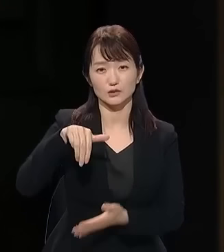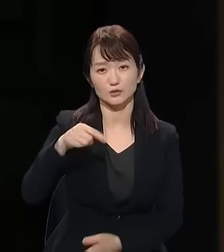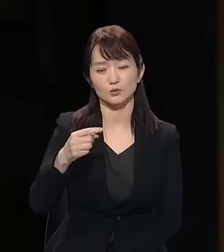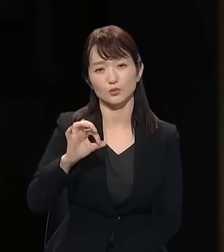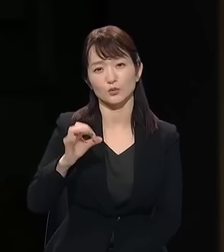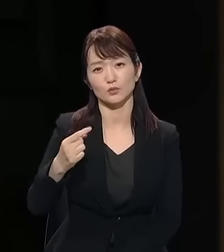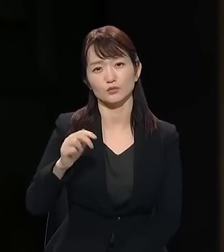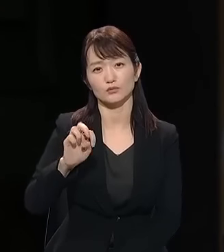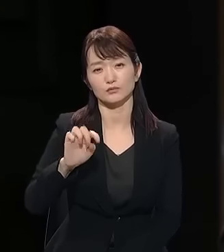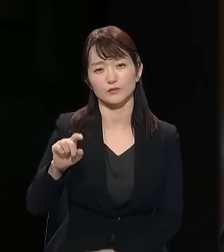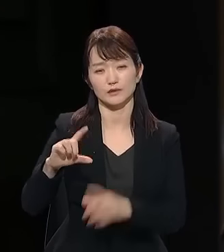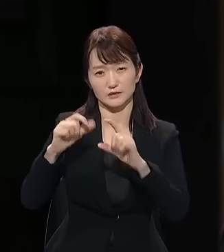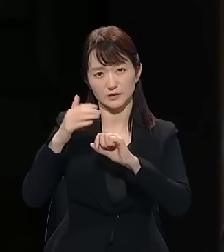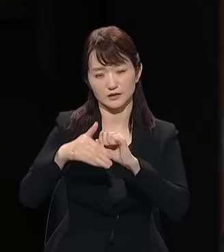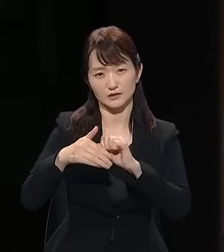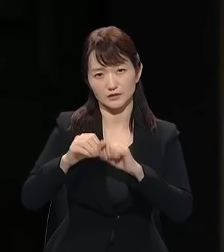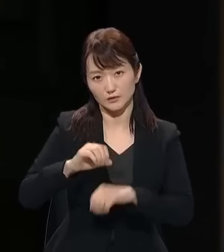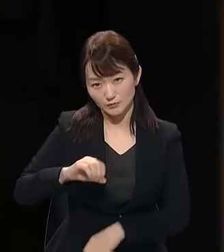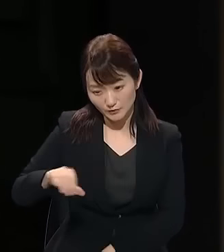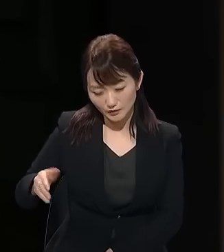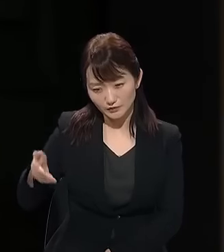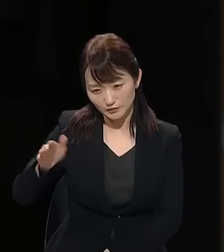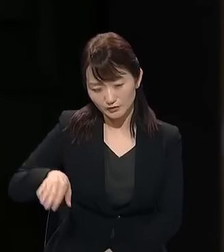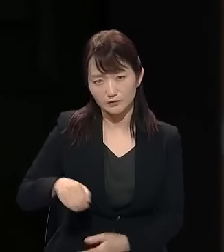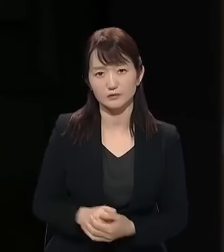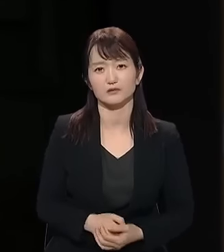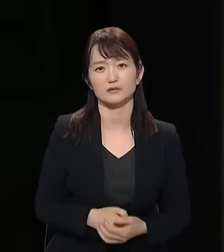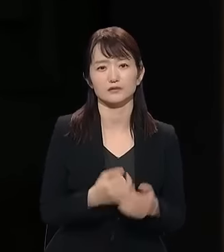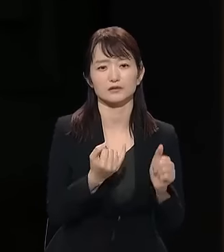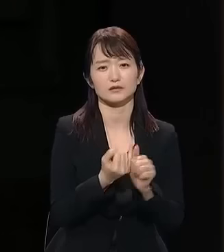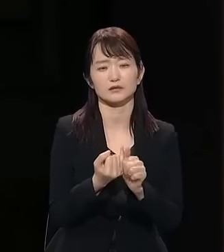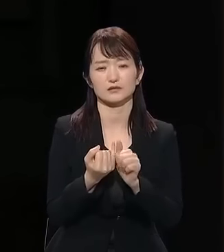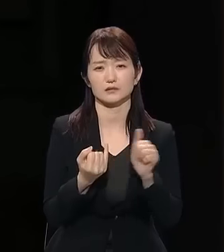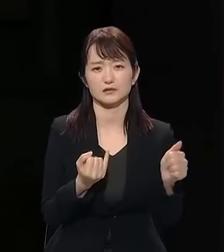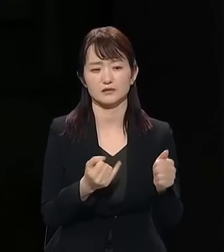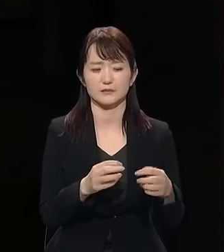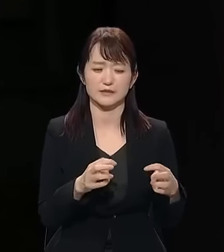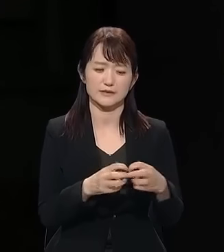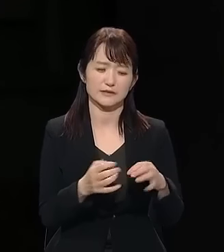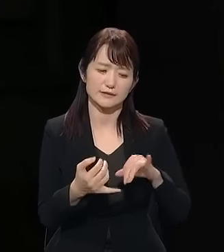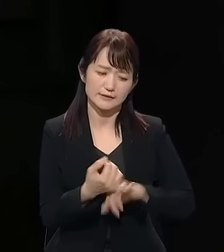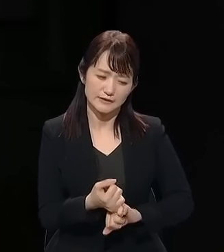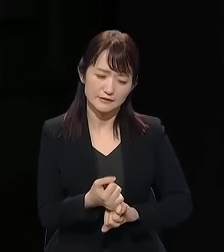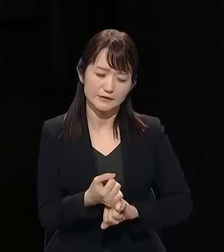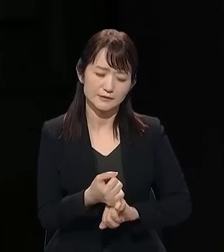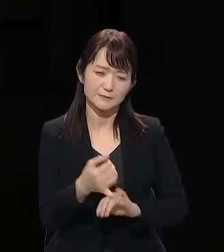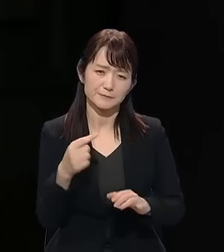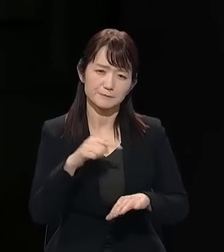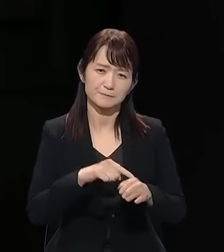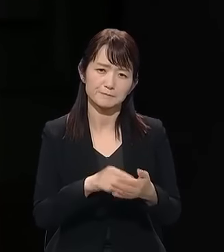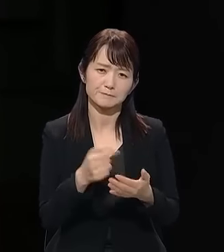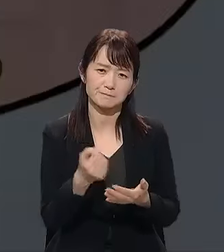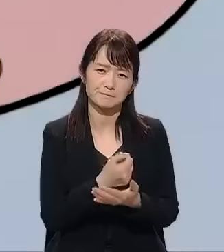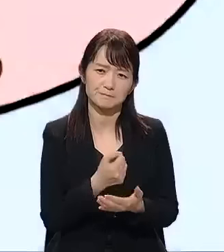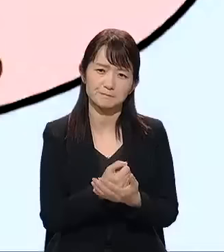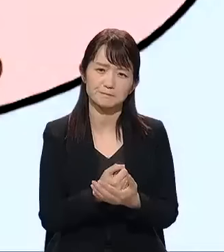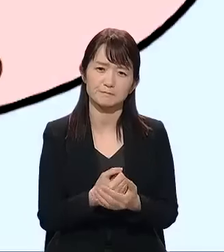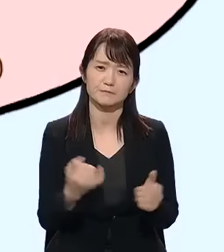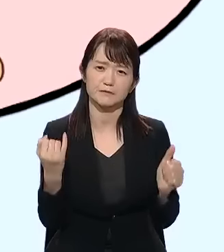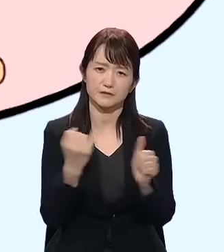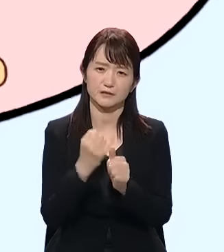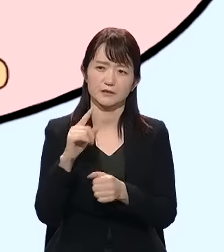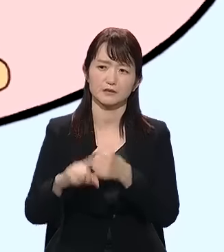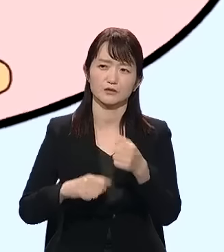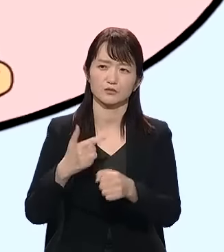삼겹살 약속이 더 중요해 보이는 남편 때문에 속상하다는 아내의 사연입니다 연자와 남편은 결혼 16년 차로 자녀 두